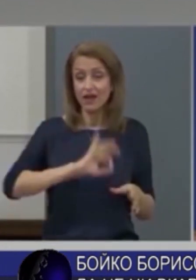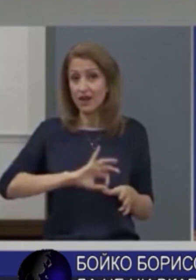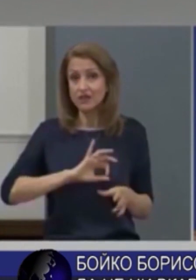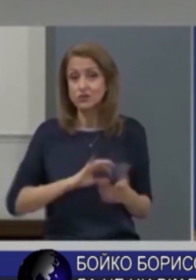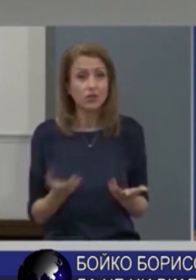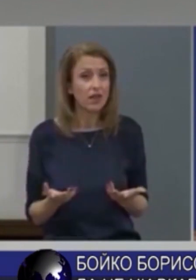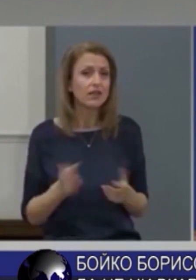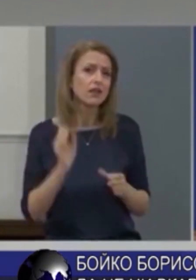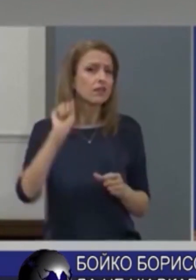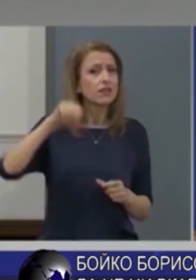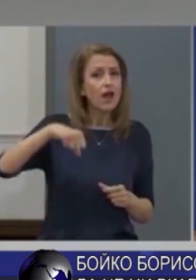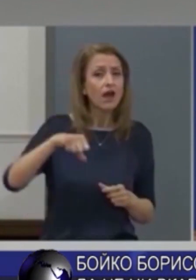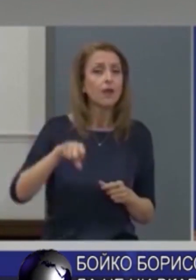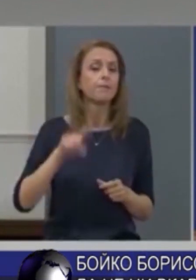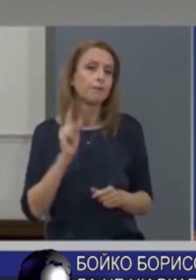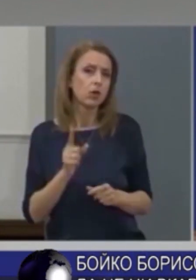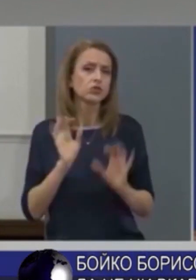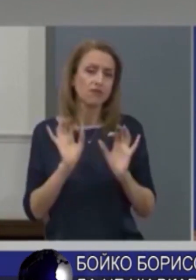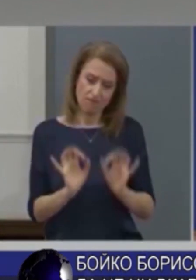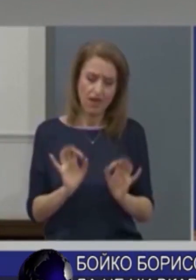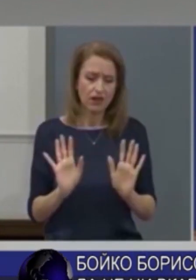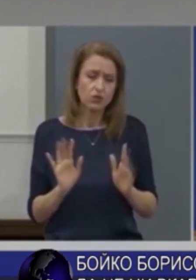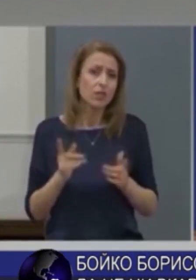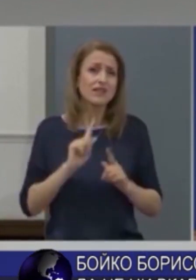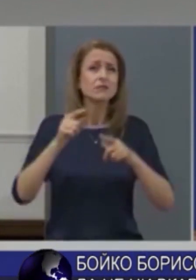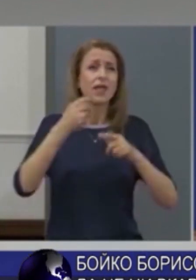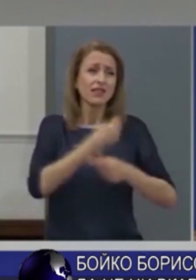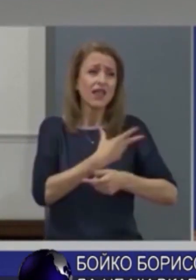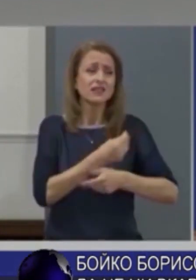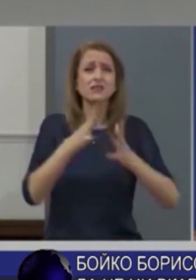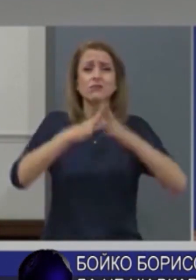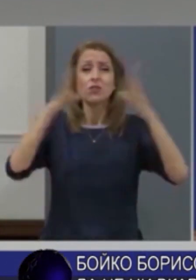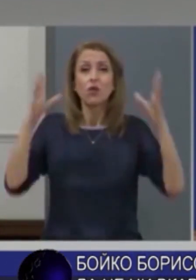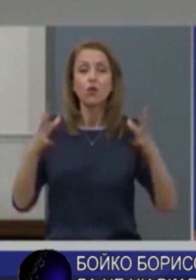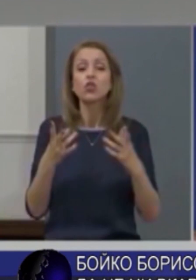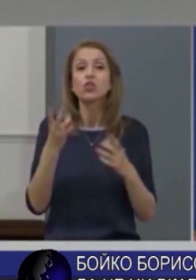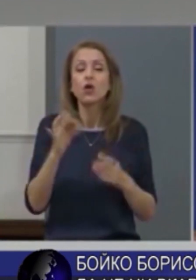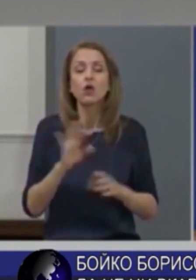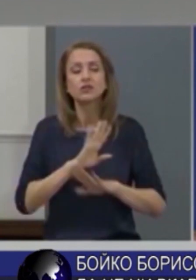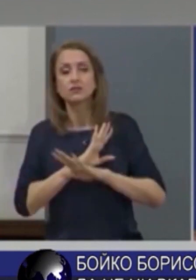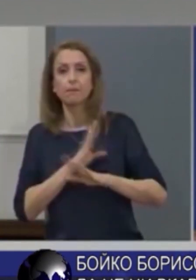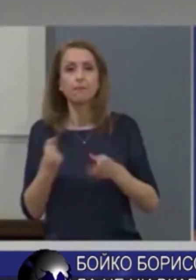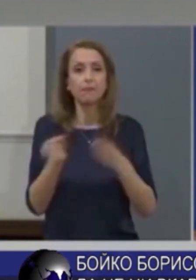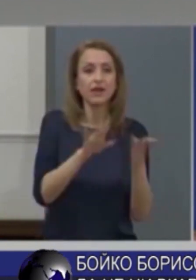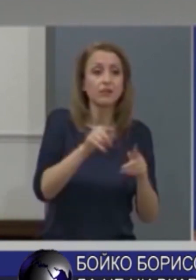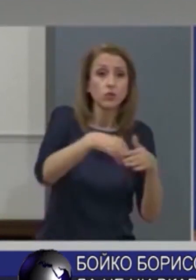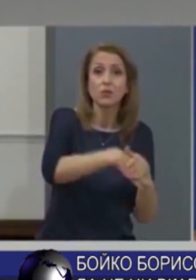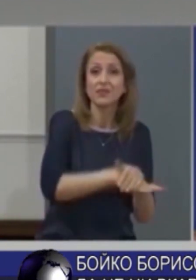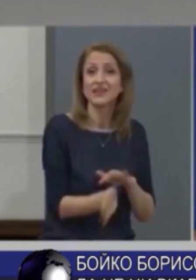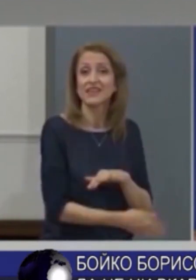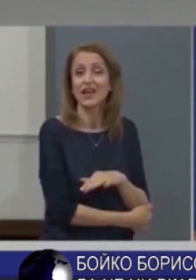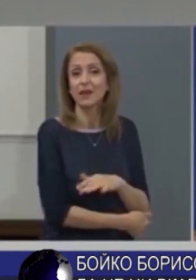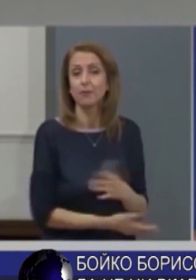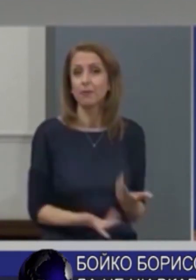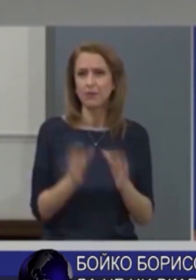защото, да, може да не сме тествали достатъчно, но смъртните случаи няма как да се скрият. Няма как да ви